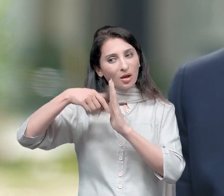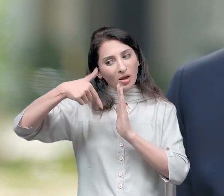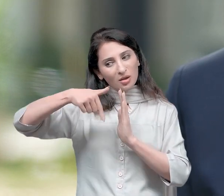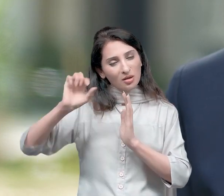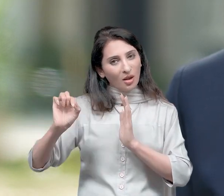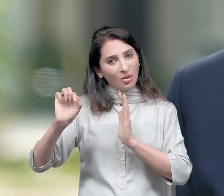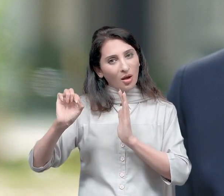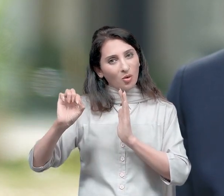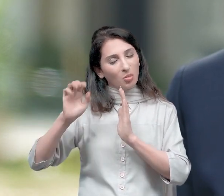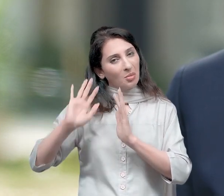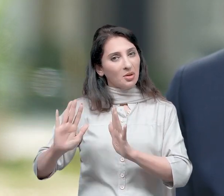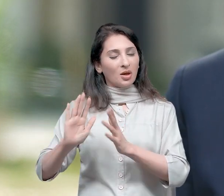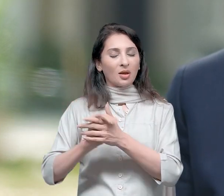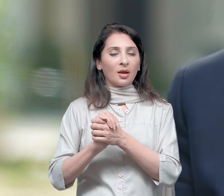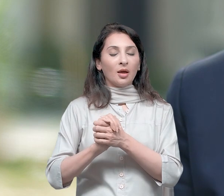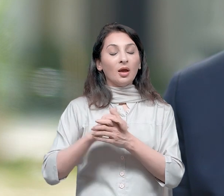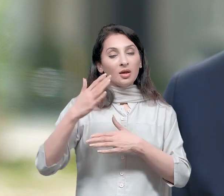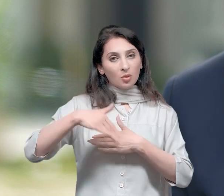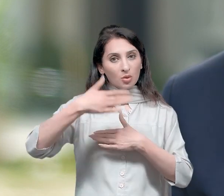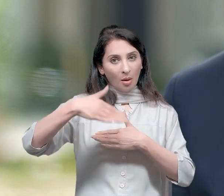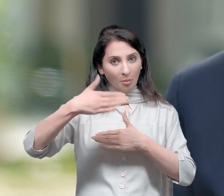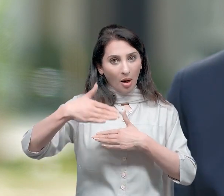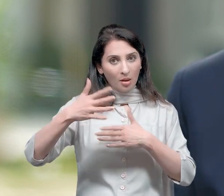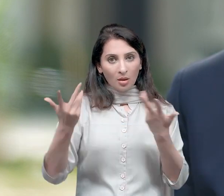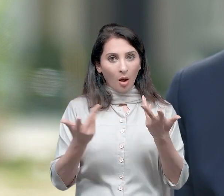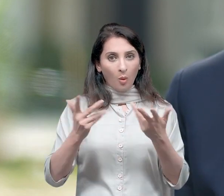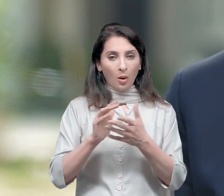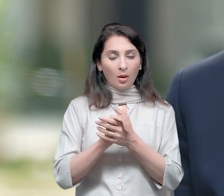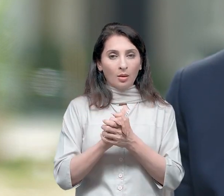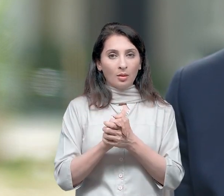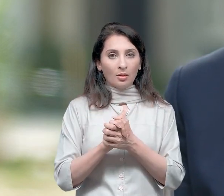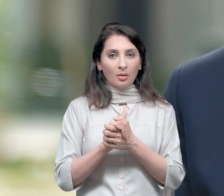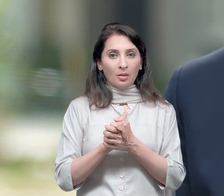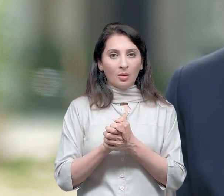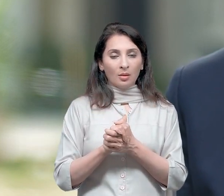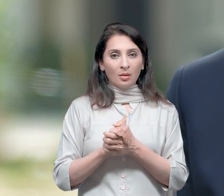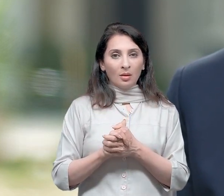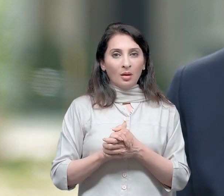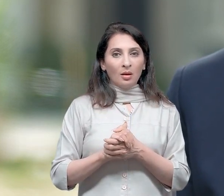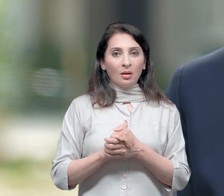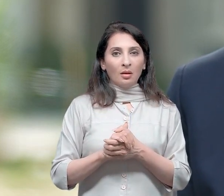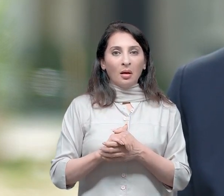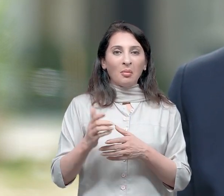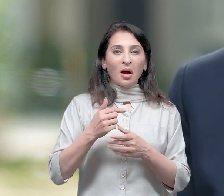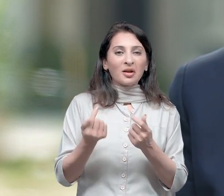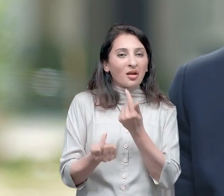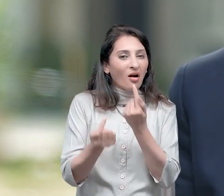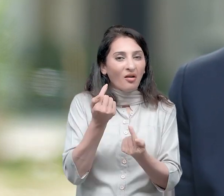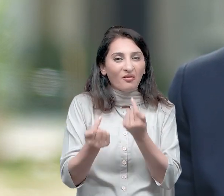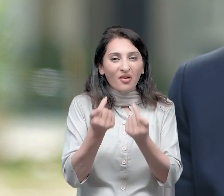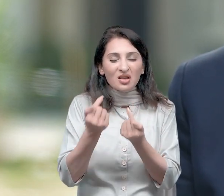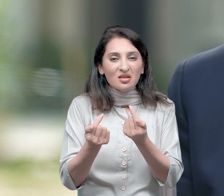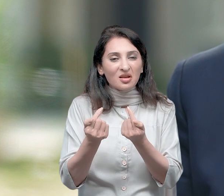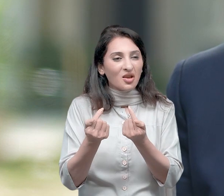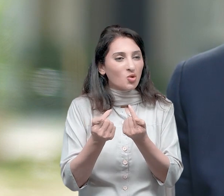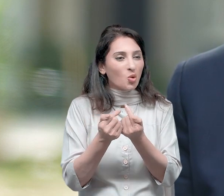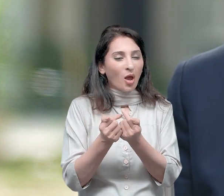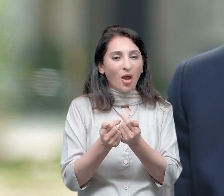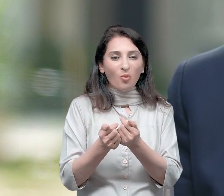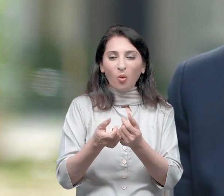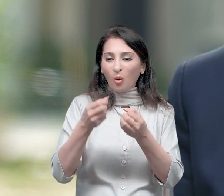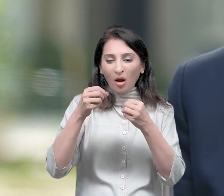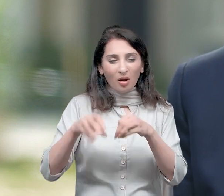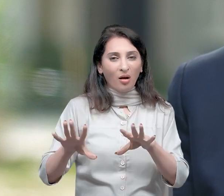ہارڈلی 10 روپے کا چینج آیا، 60 سے 70 روپے تک وہ گئی۔ لیکن اس کے بعد کچھ حالات ایسے ہوئے